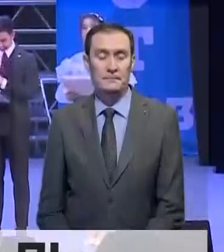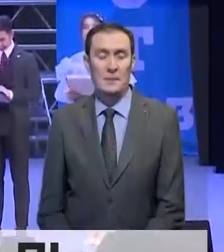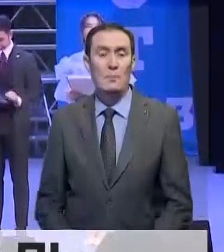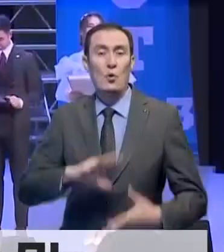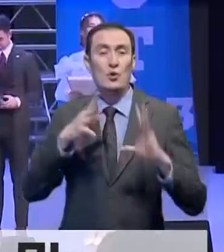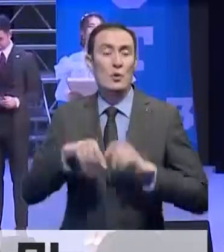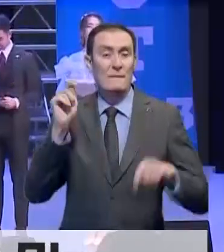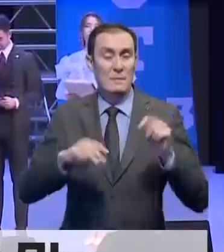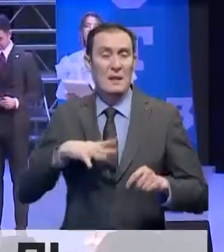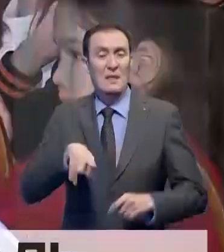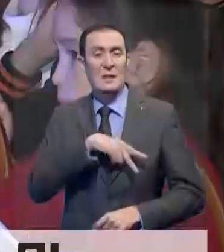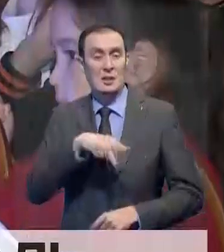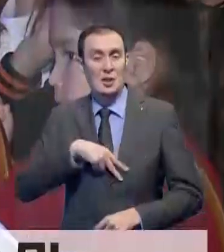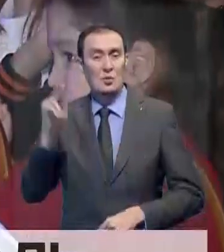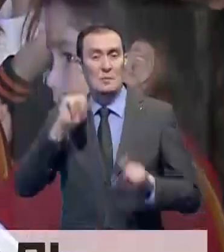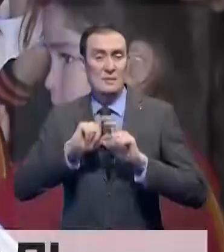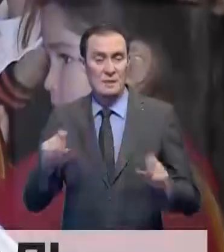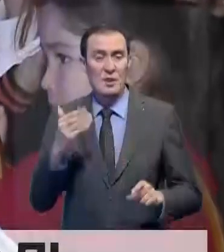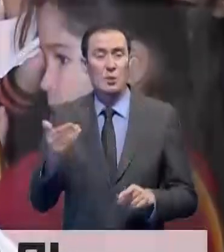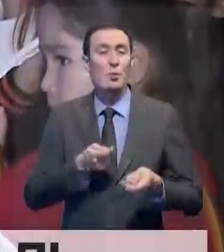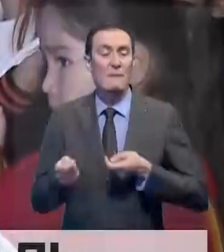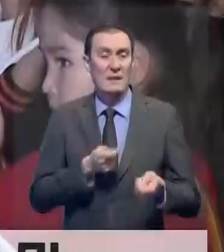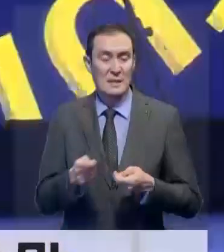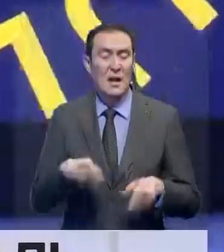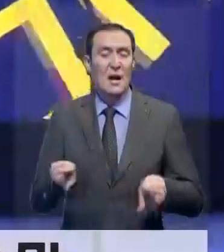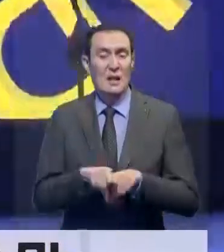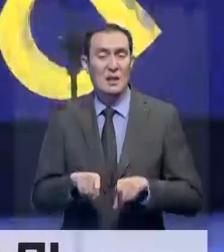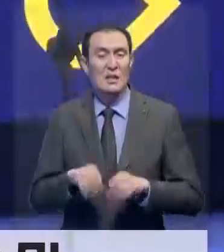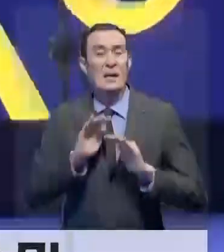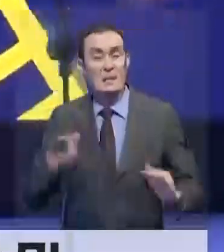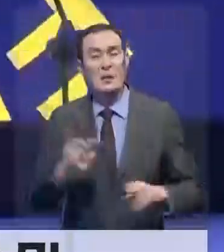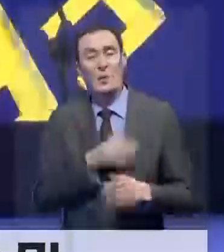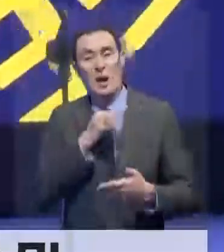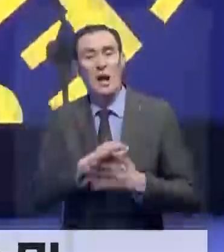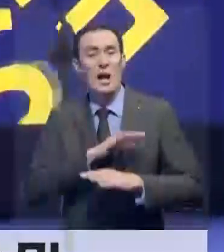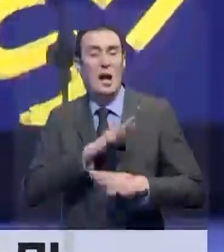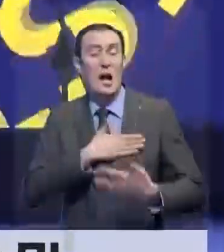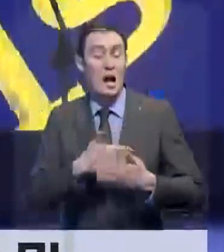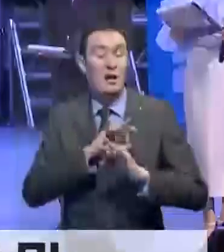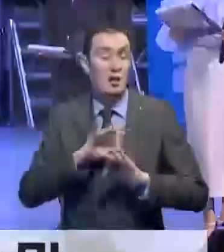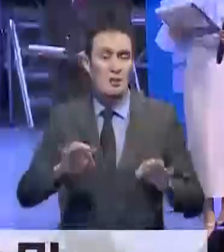Итогом фестиваля стало награждение учебных заведений и их руководителей, а также студентов, которые отличились в учебе и